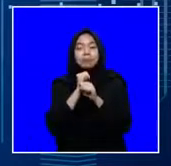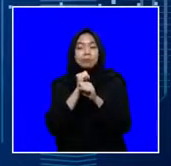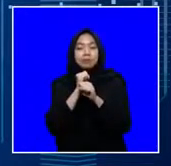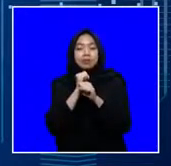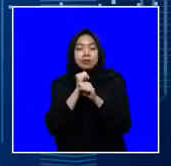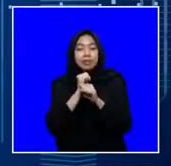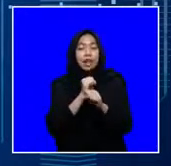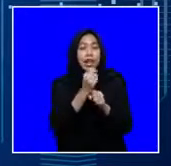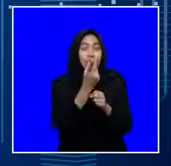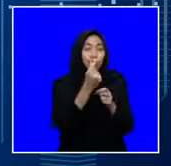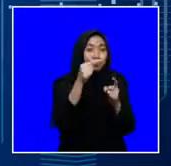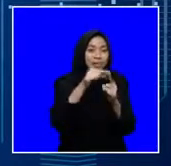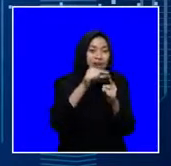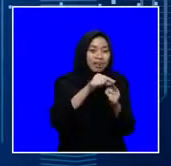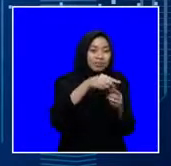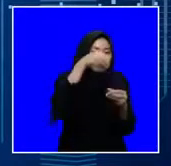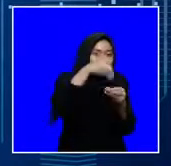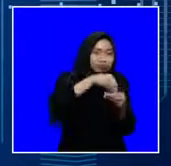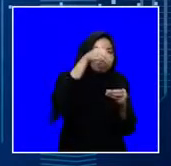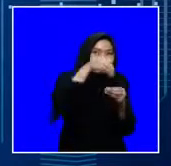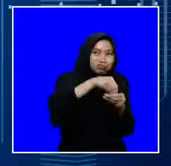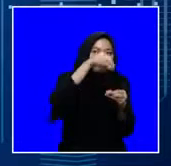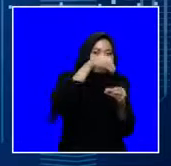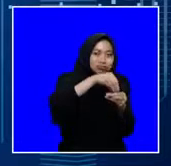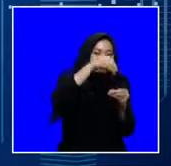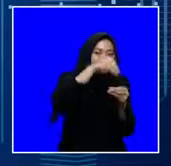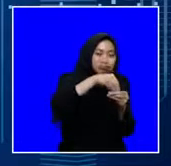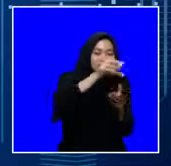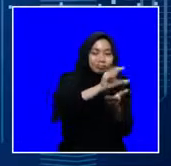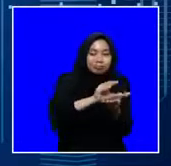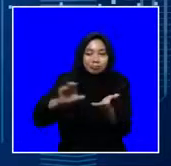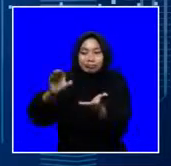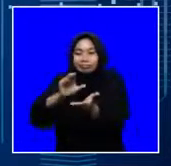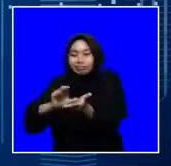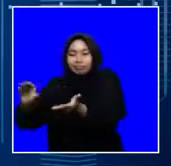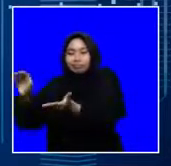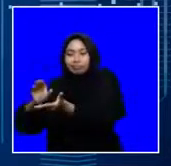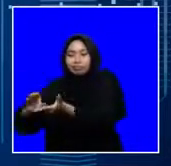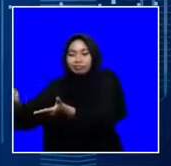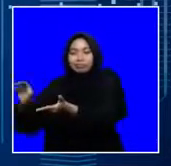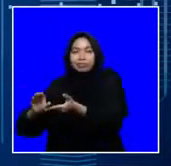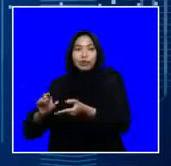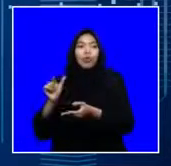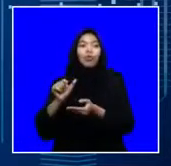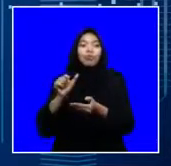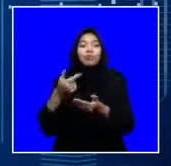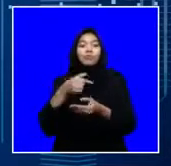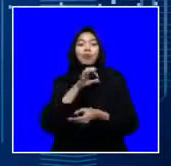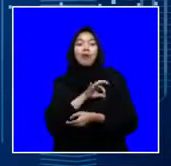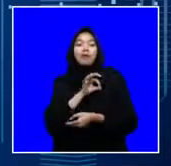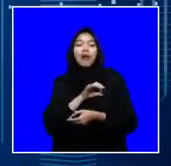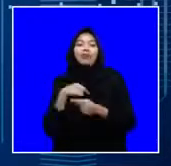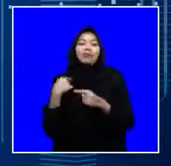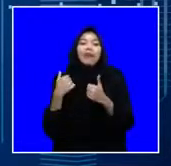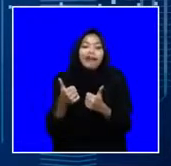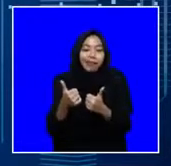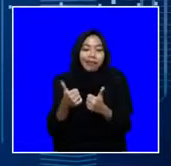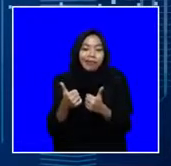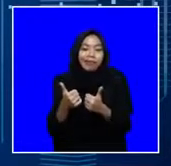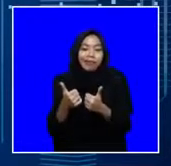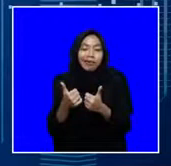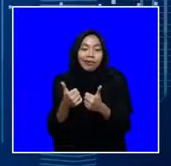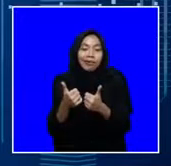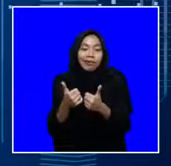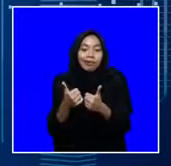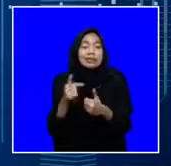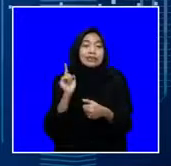rupiah yang dihasilkan dan dikeluarkan akan bermanfaat lebih banyak orang, terlebih kalau kita melakukan kegiatan